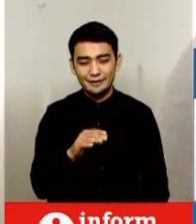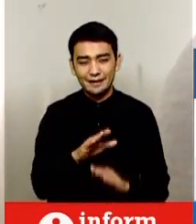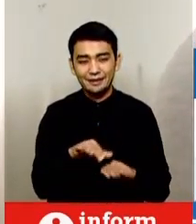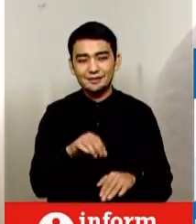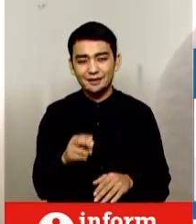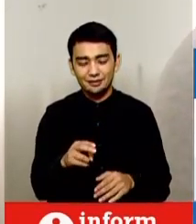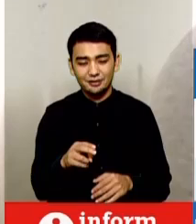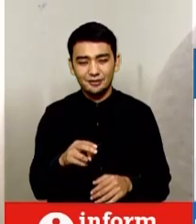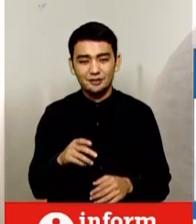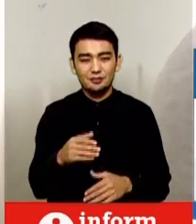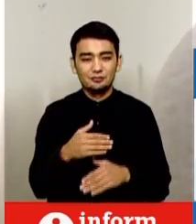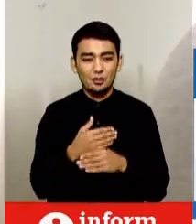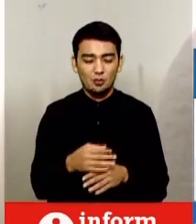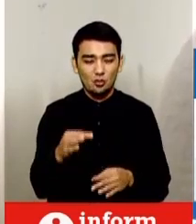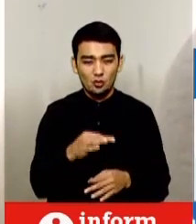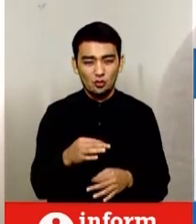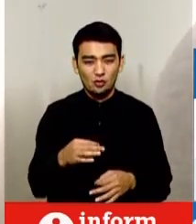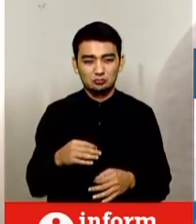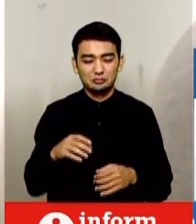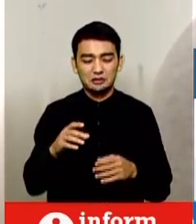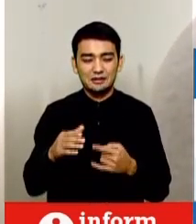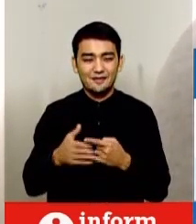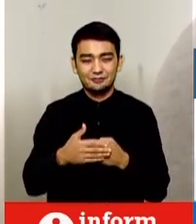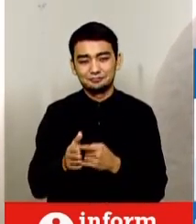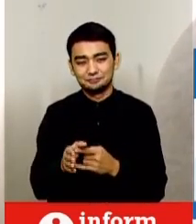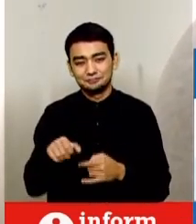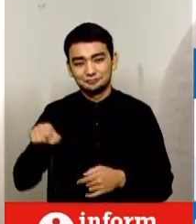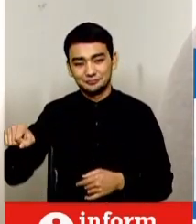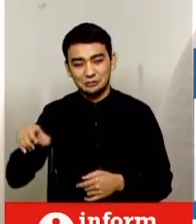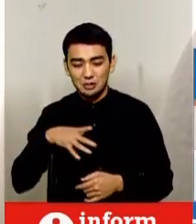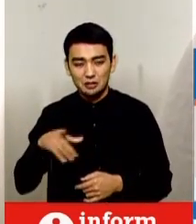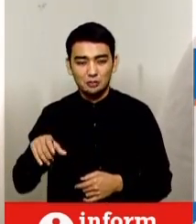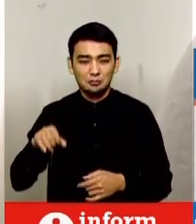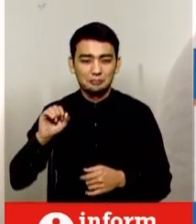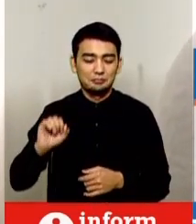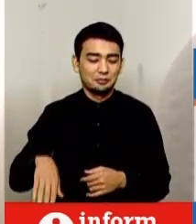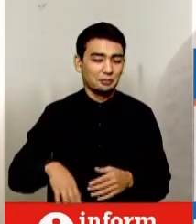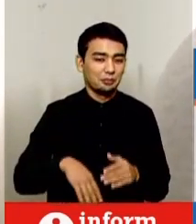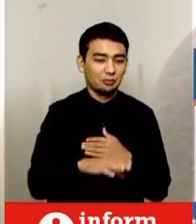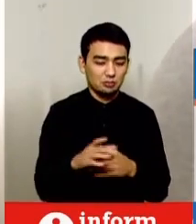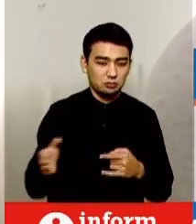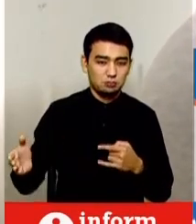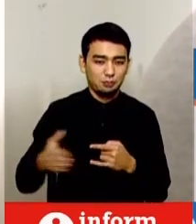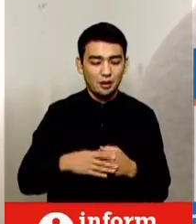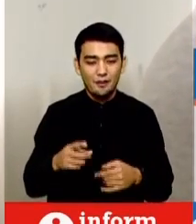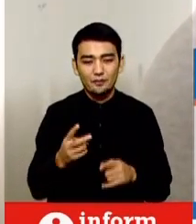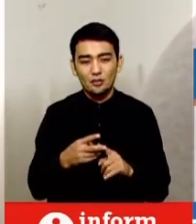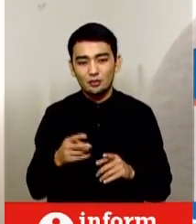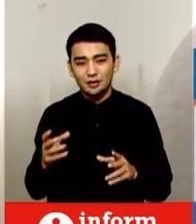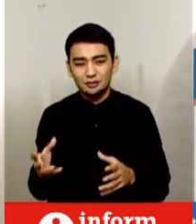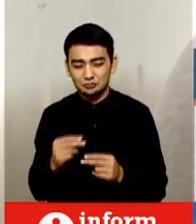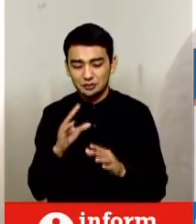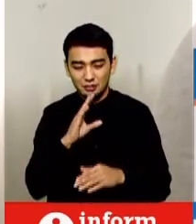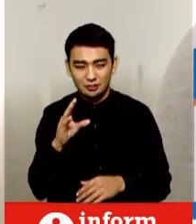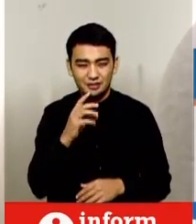сад. Тәрбиешінің көмекшісі есікті жібере салған. Сол кезде тәрбиешінің өзі есікті ұстап үлгермеді. 2 жастағы қыз